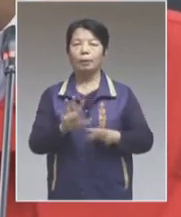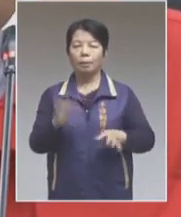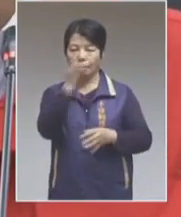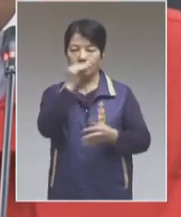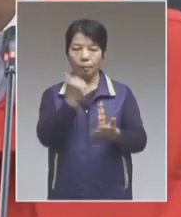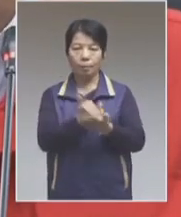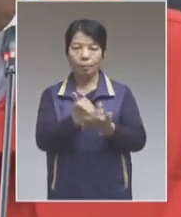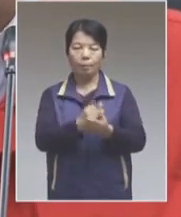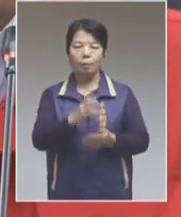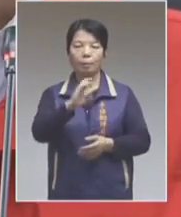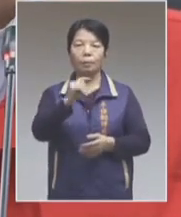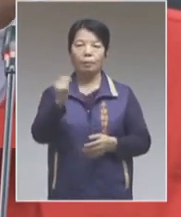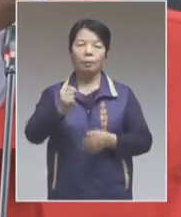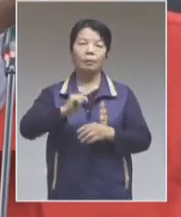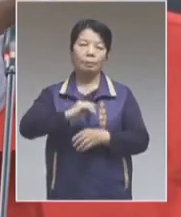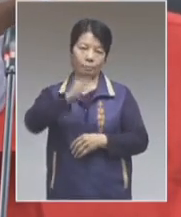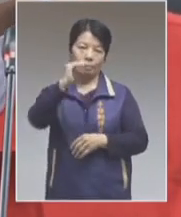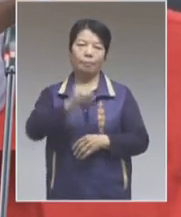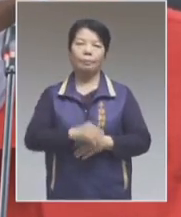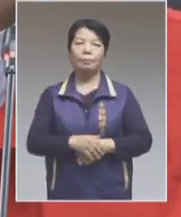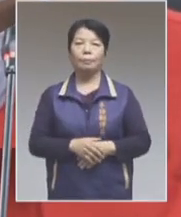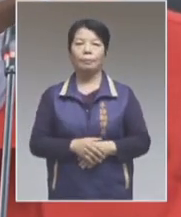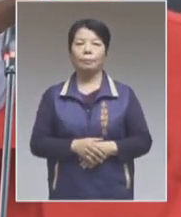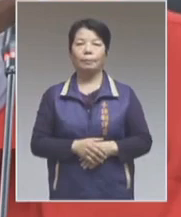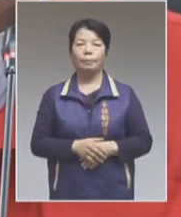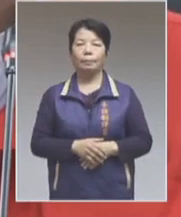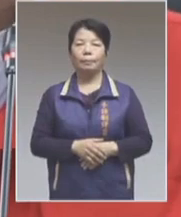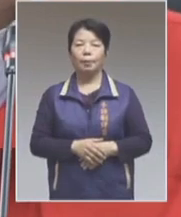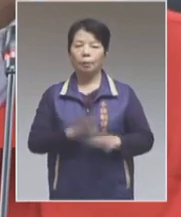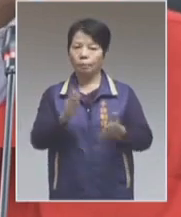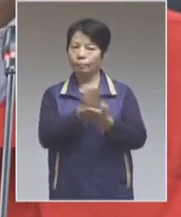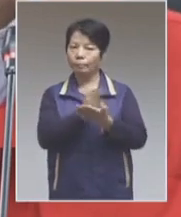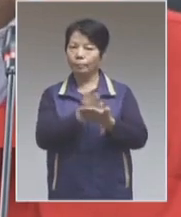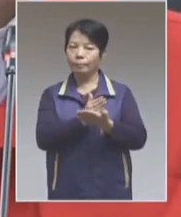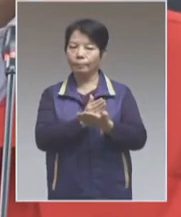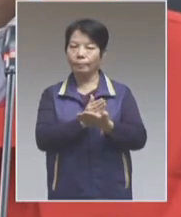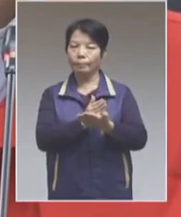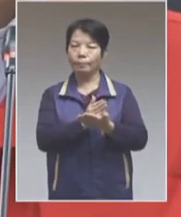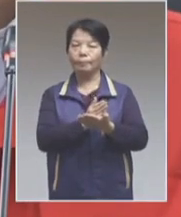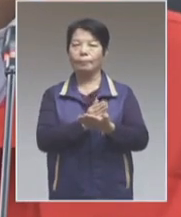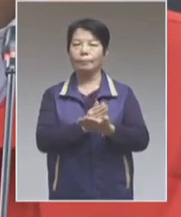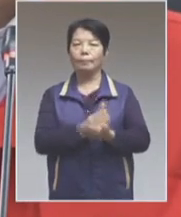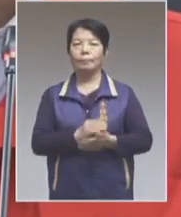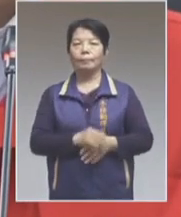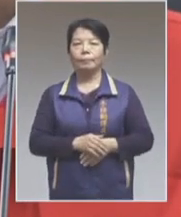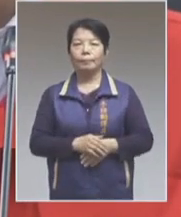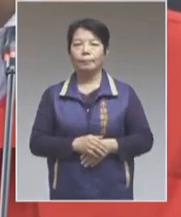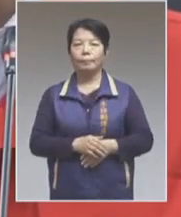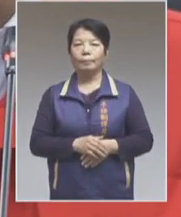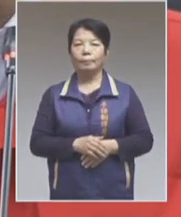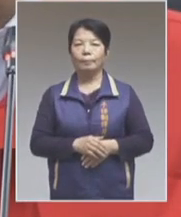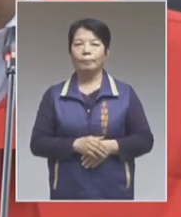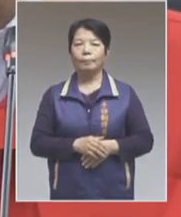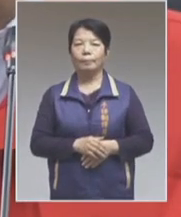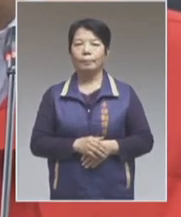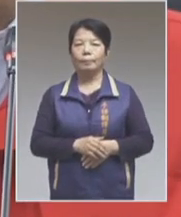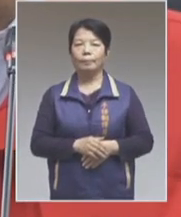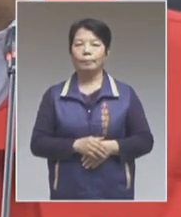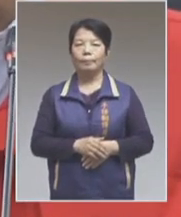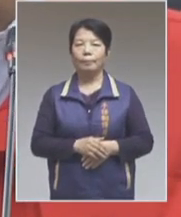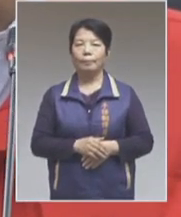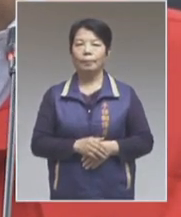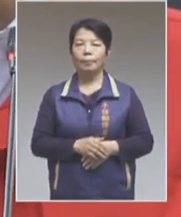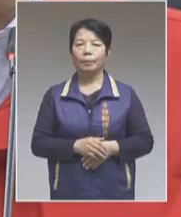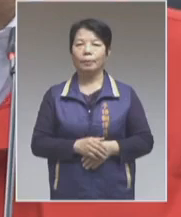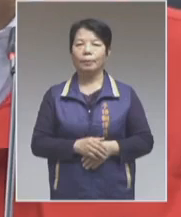CT 值也比较高，所以我们的判断这个在这个同